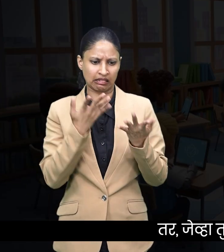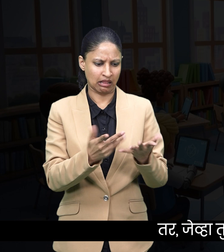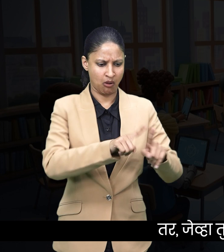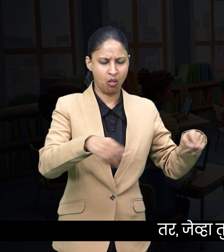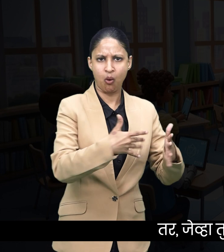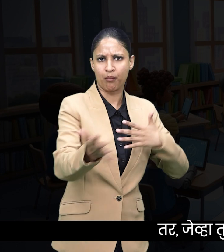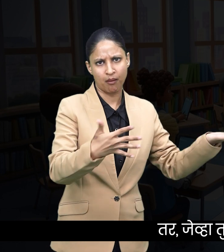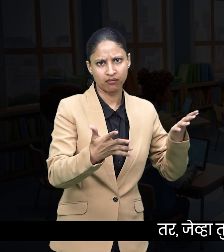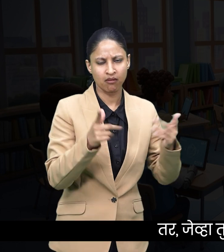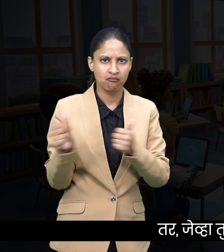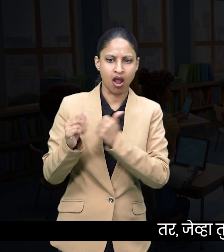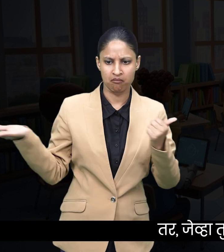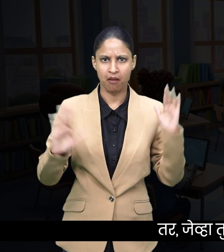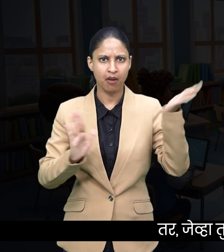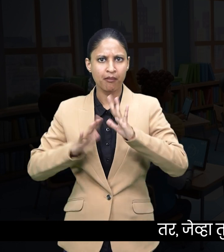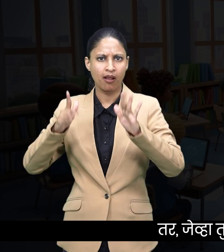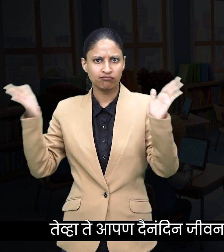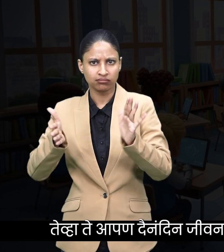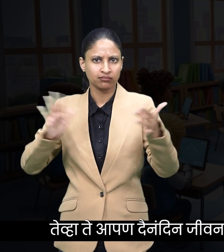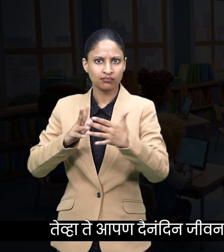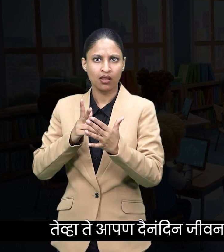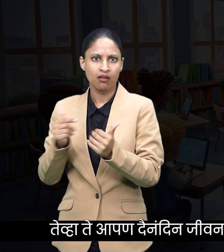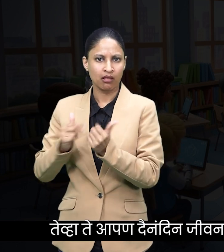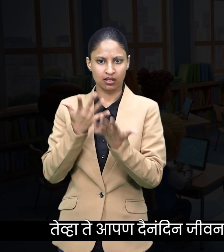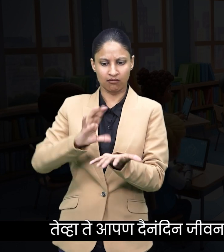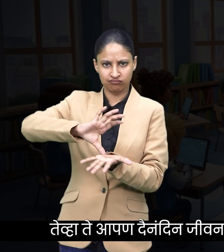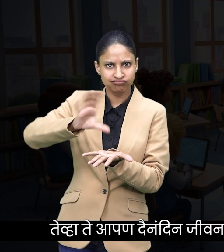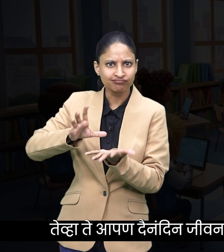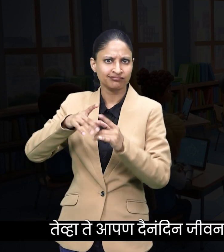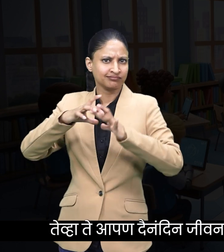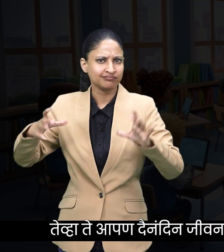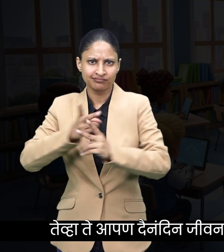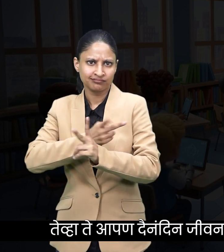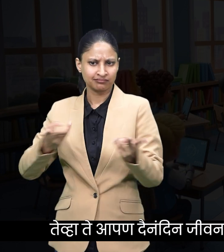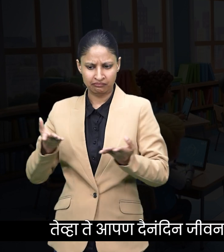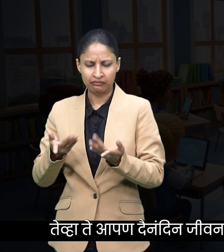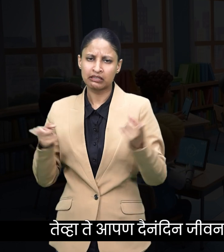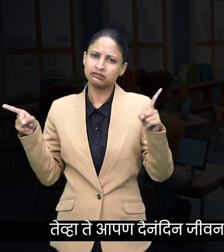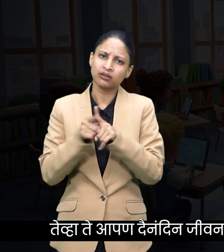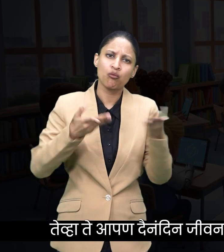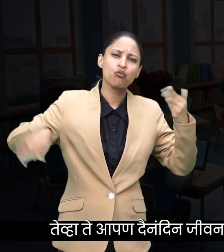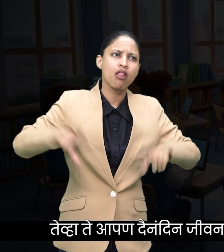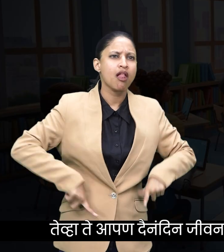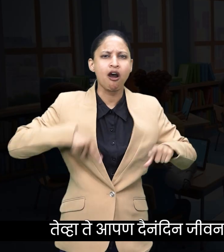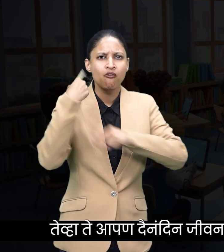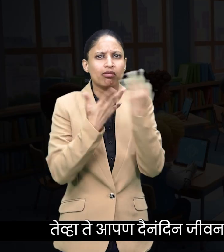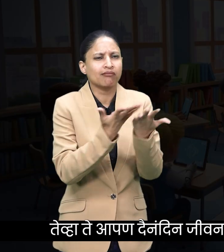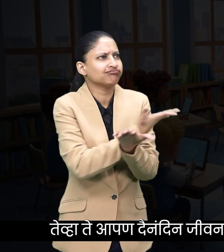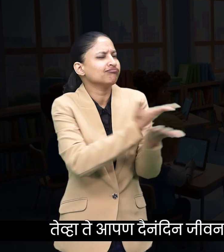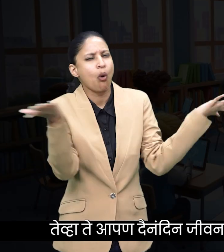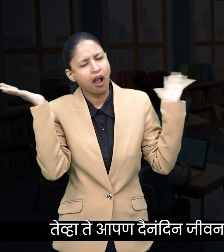जेव्हा तुम्ही हे जाळे परत घडी करता तेव्हा ते आपण दैनंदिन जीवनात वापरत असलेल्या घन आकारात